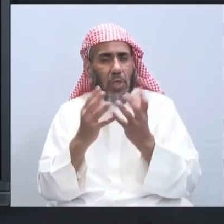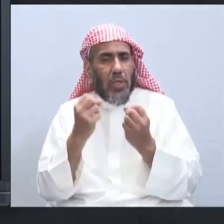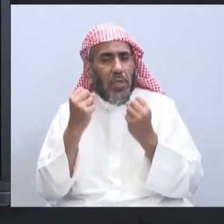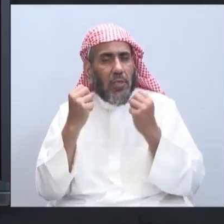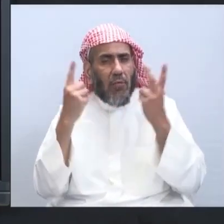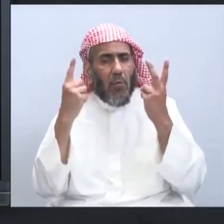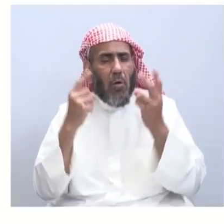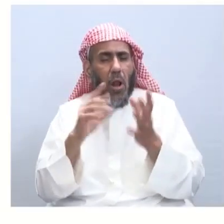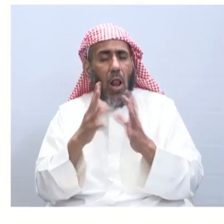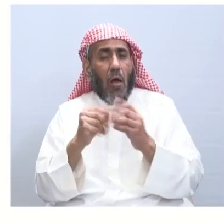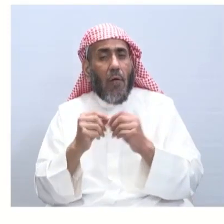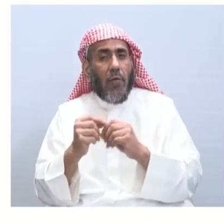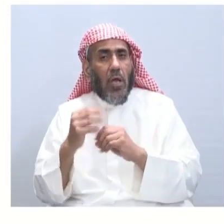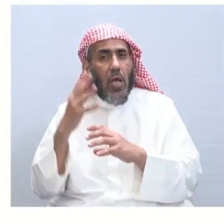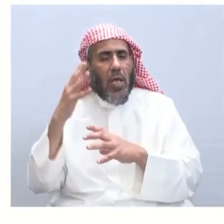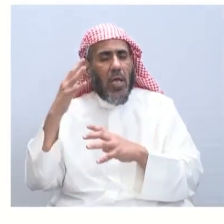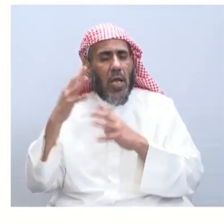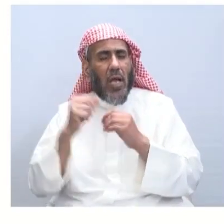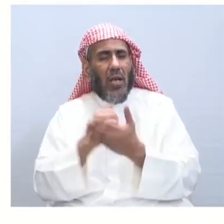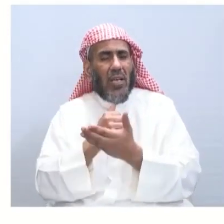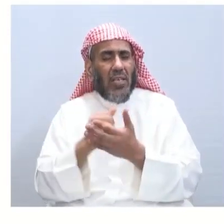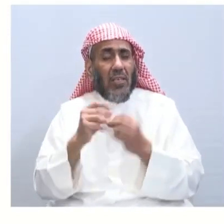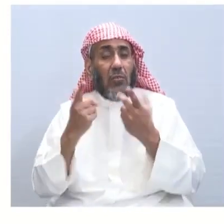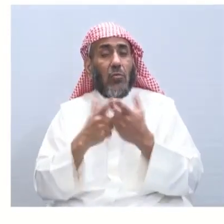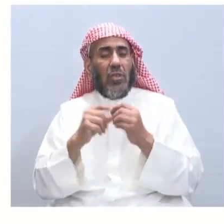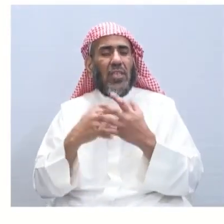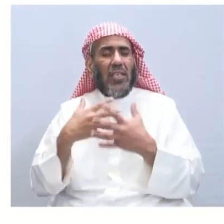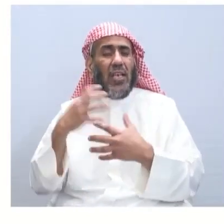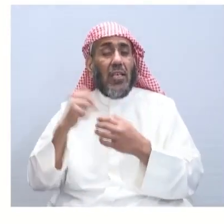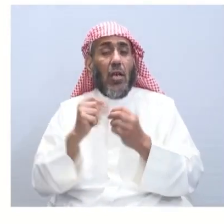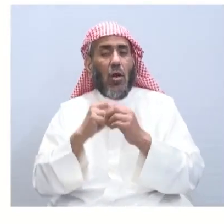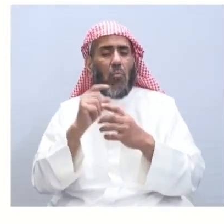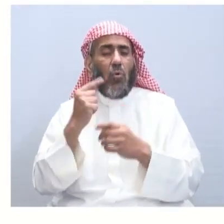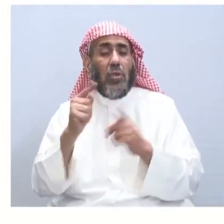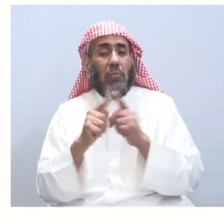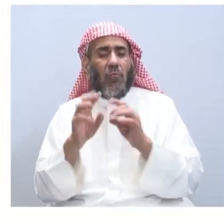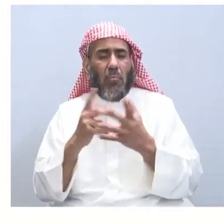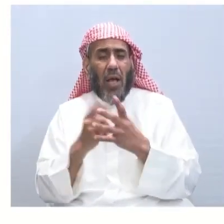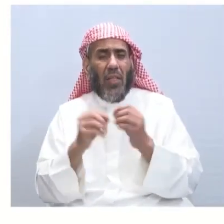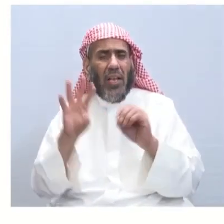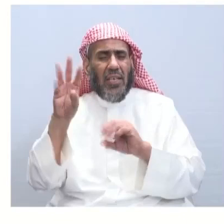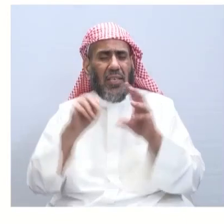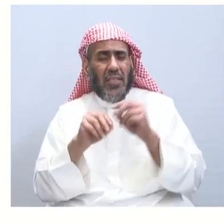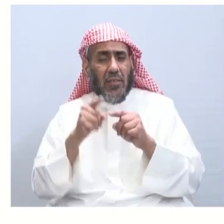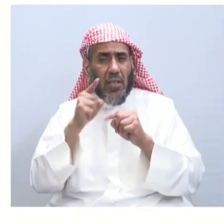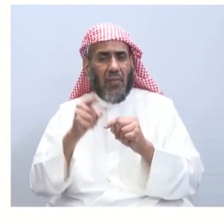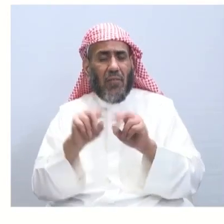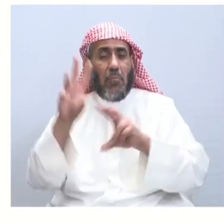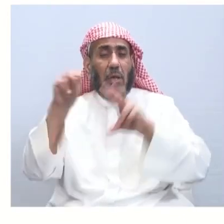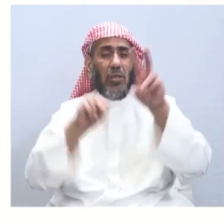ولعله هنا في ايحاء مكثف ونزعه خصوصيه موجزه نزعه خصوصيه موجزه في بعض القصص وسنعرف ايضا